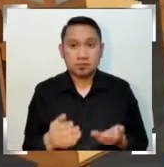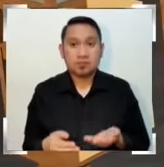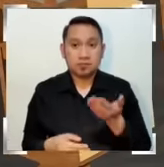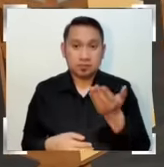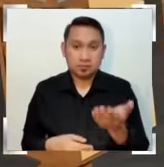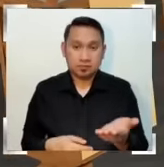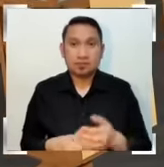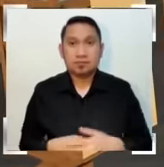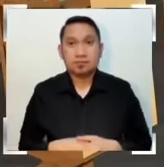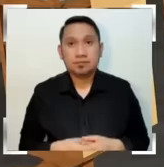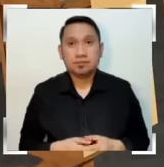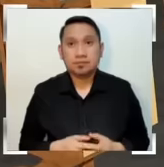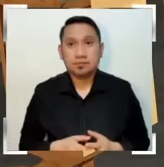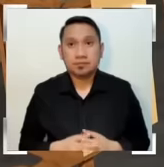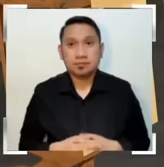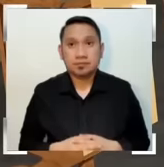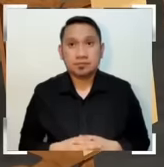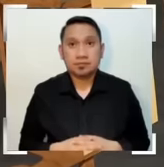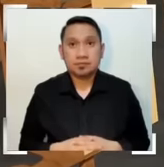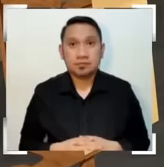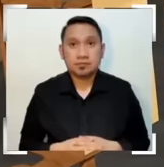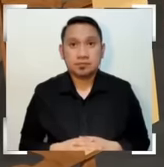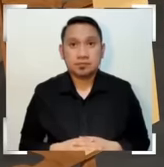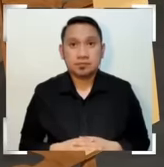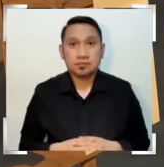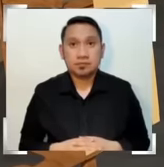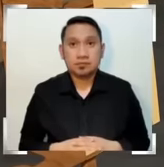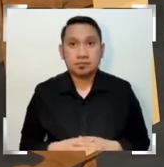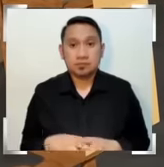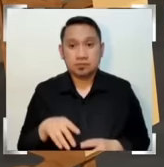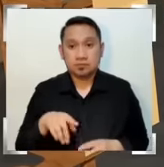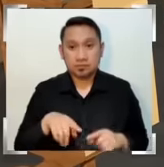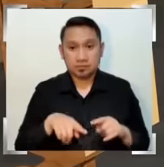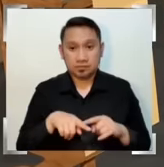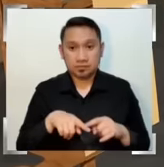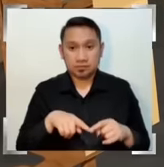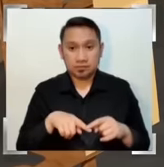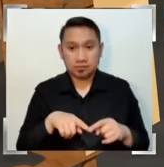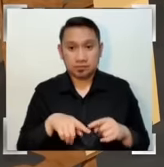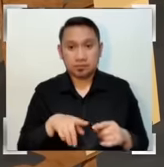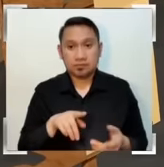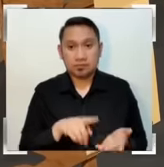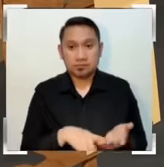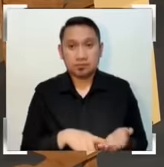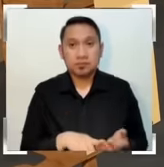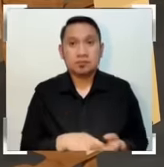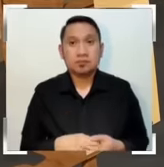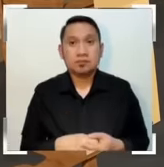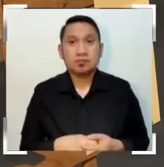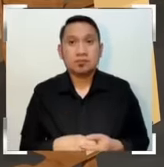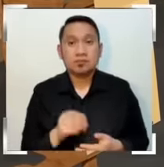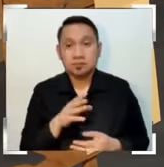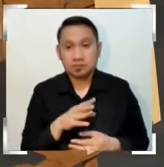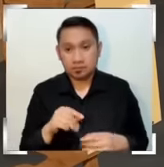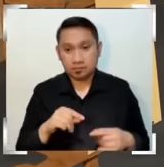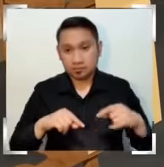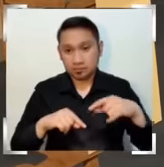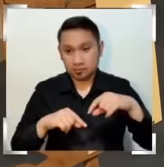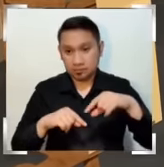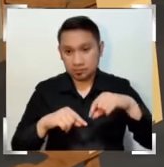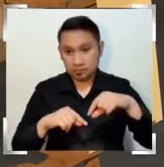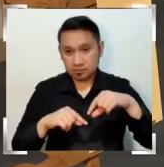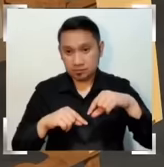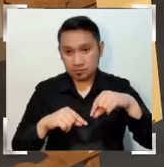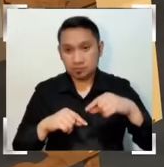ED. Ilapat ang thumb mark sa kaukulang espasyo sa ballot coupon at magpalagay ng indelible